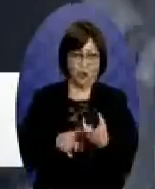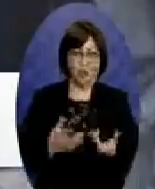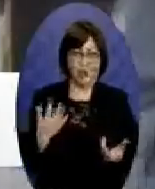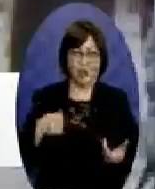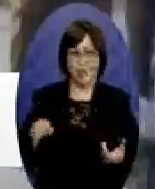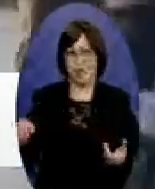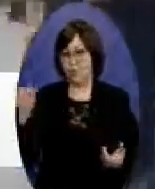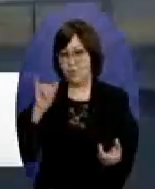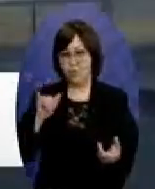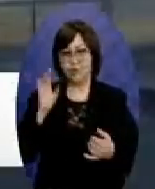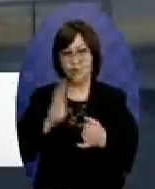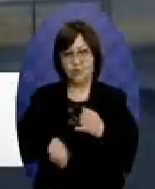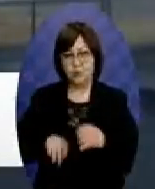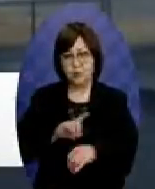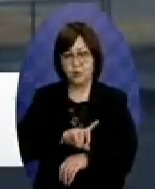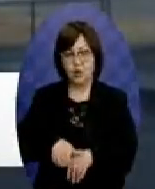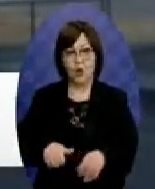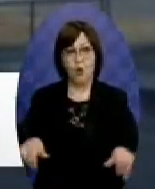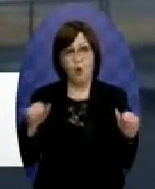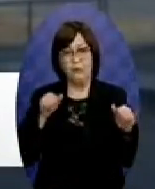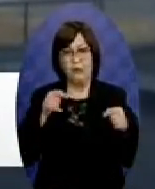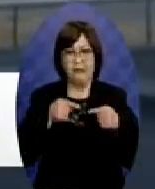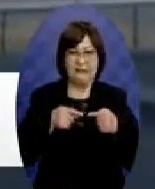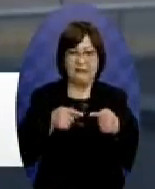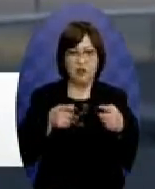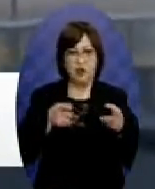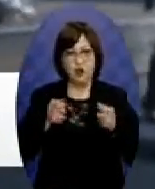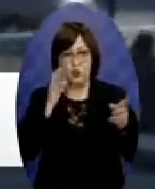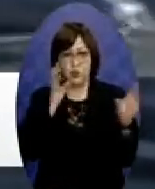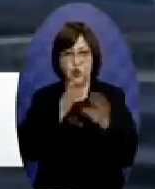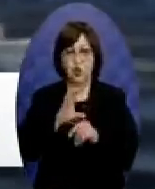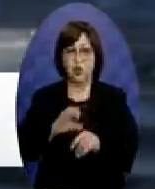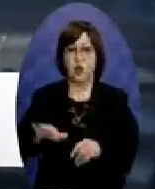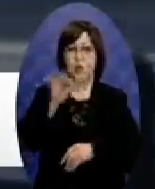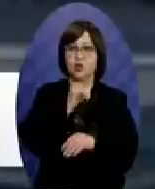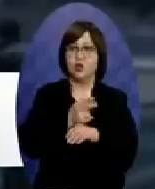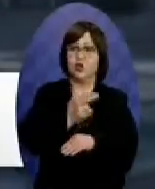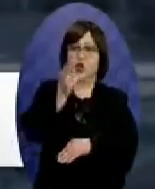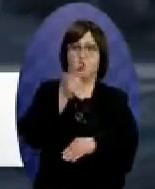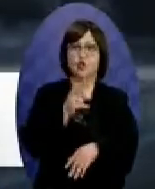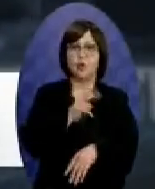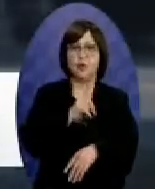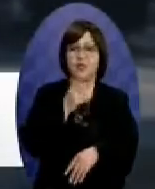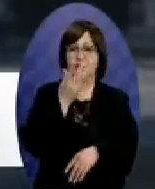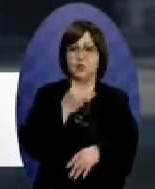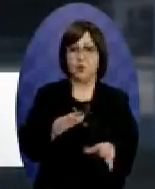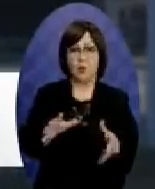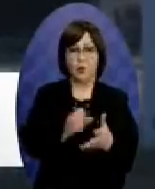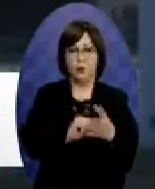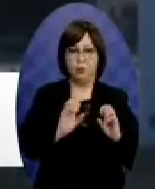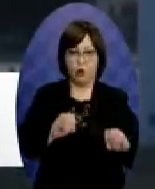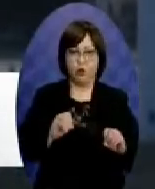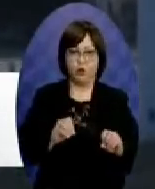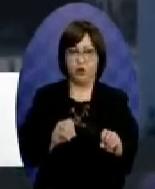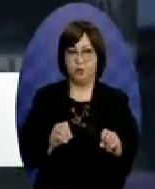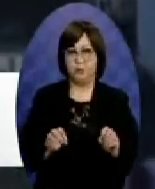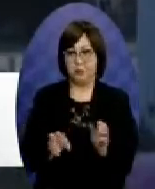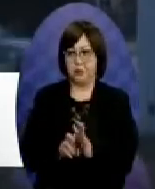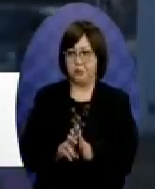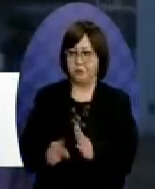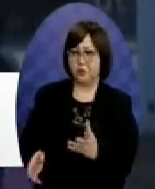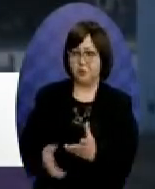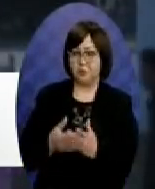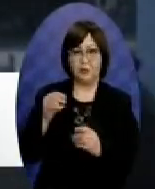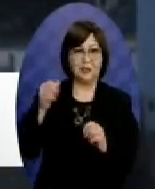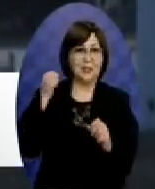хямралыг зохицуулах, Солонгосын ойгийг цөмийн зүсэхгүй бүс нутаг болгоход ашиглахад таатай талбар хэмээн үзсэн байдаг. За сонины